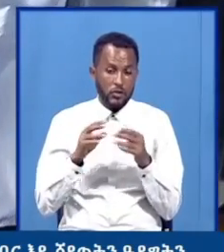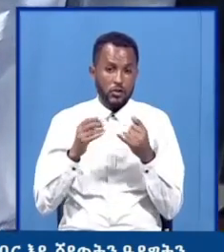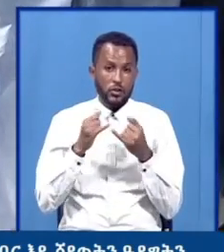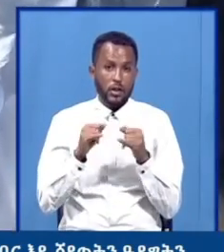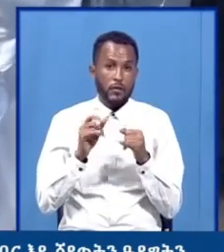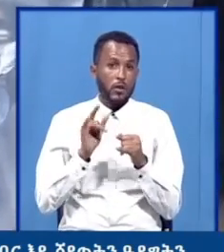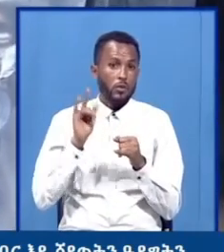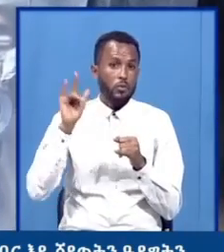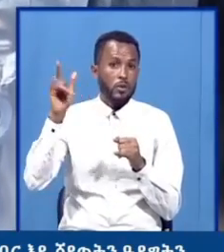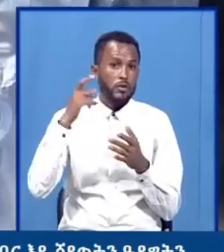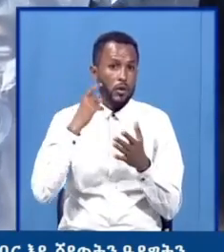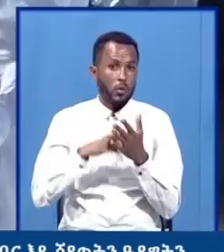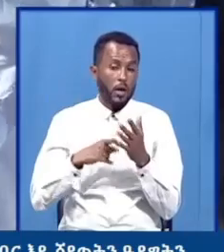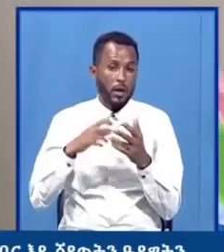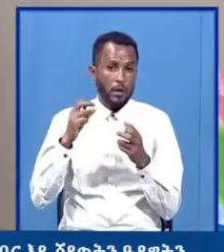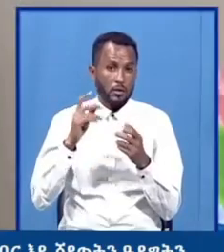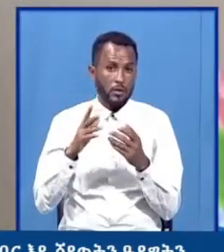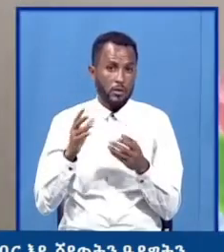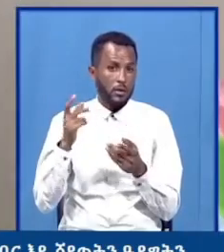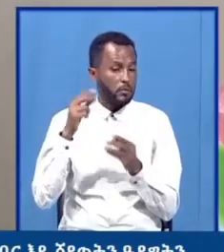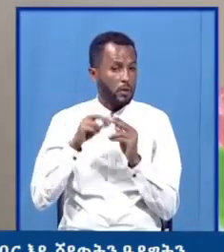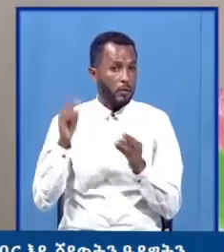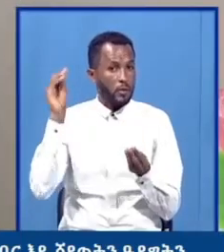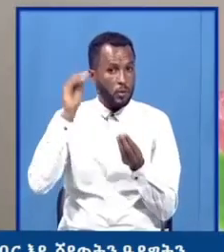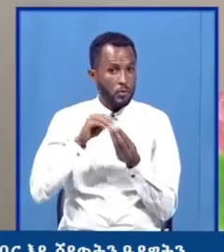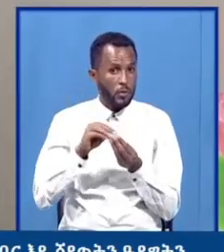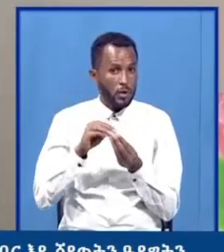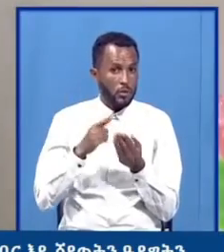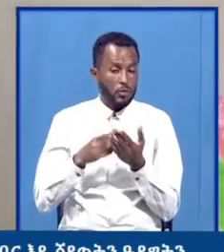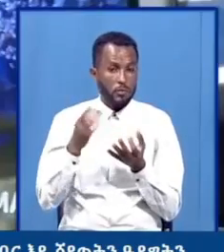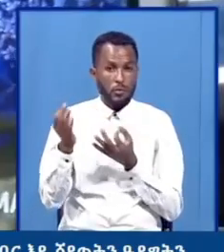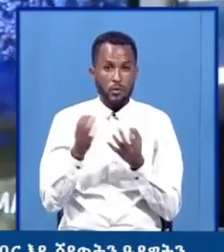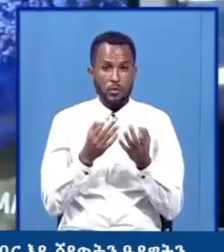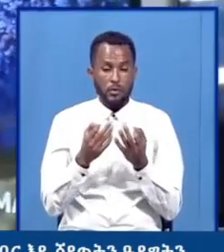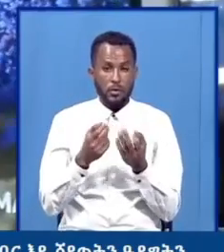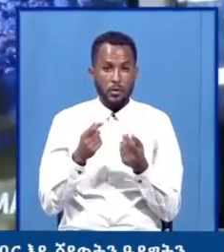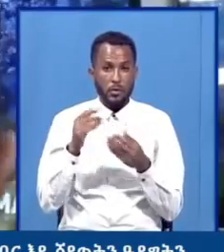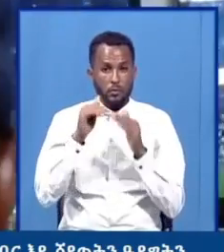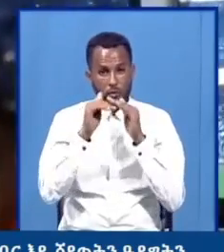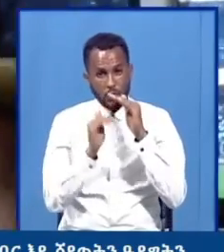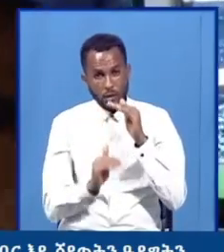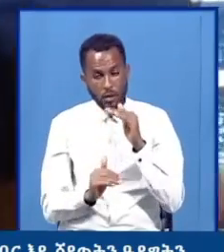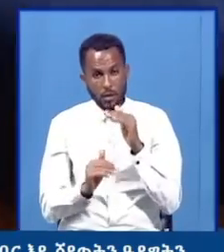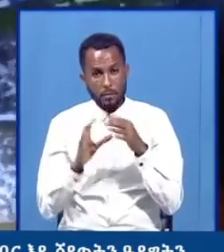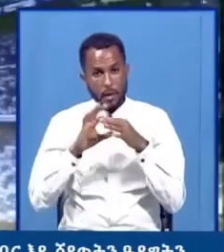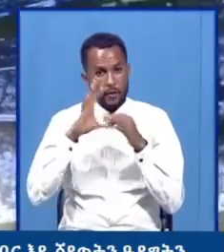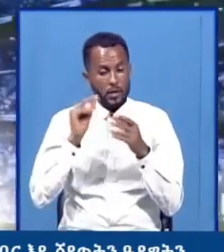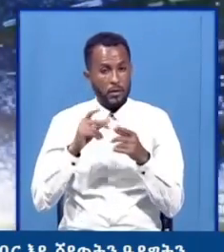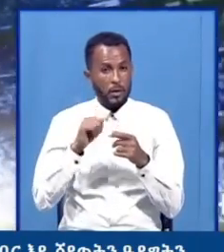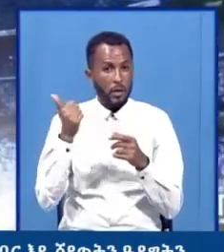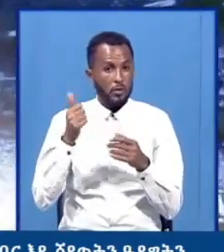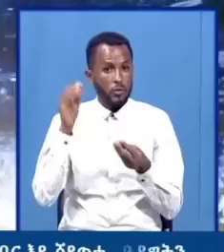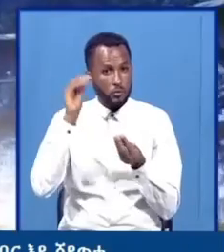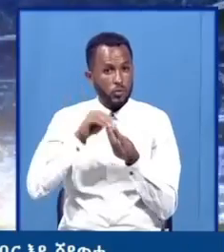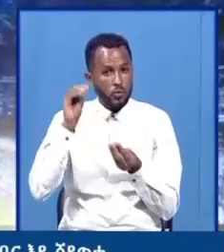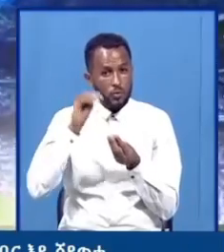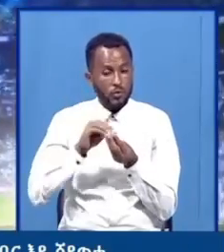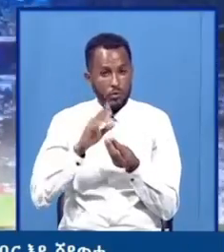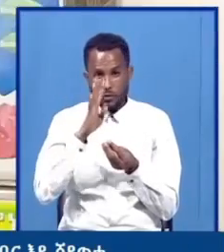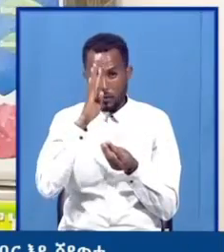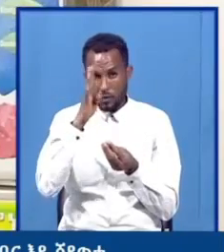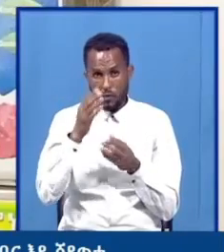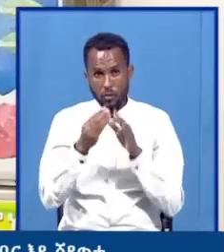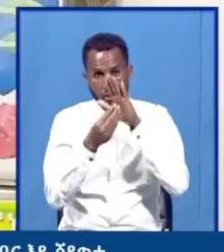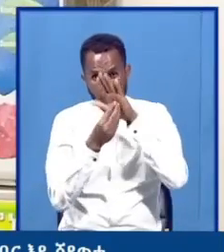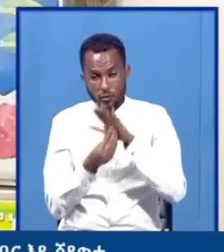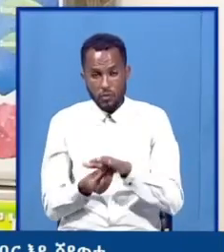ወፃኢ ዋጋናው ኤሌክትሮኒክስ አዝዩ ከምዝነሃረ ዝገለጹ ቶም ነጋዶ ምንቁልቋል ቁጠባ ሕብረተሰብን ካልኦትን ተደማሚሮም ዝፈጥሩ